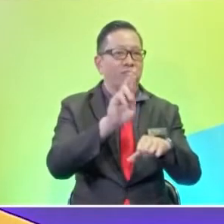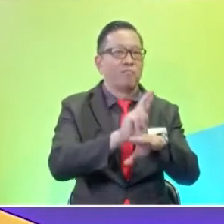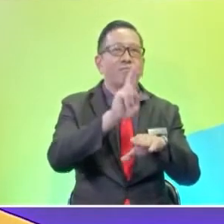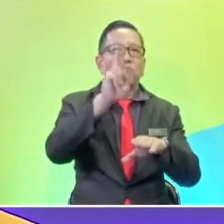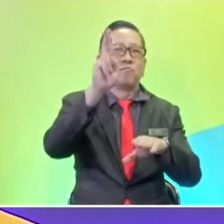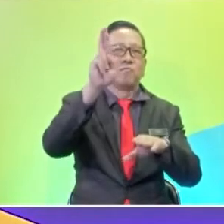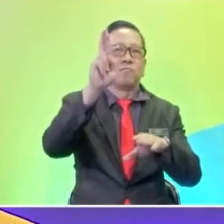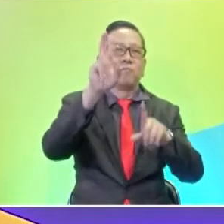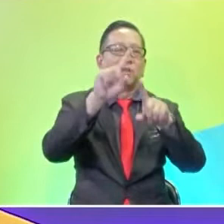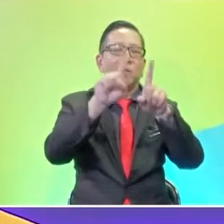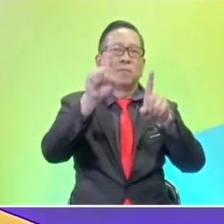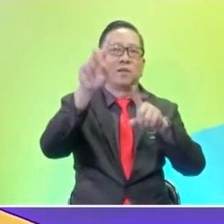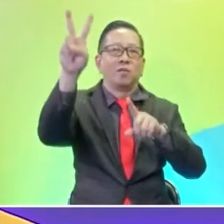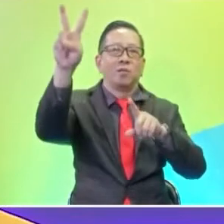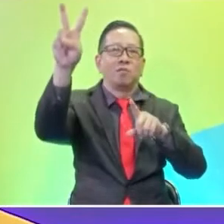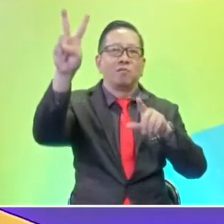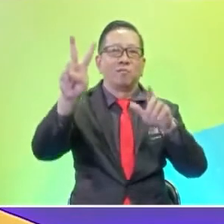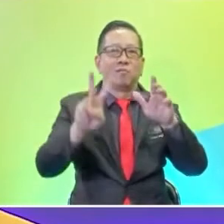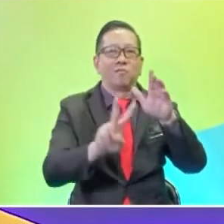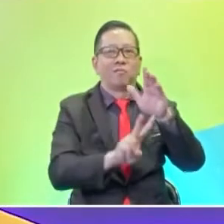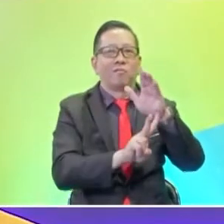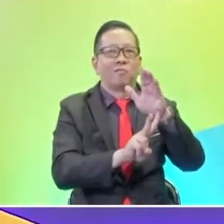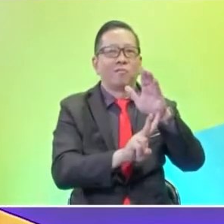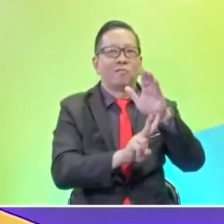Lepas sepatu